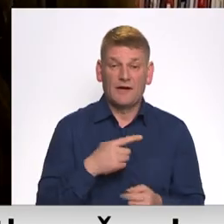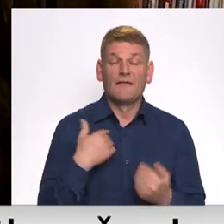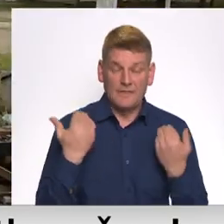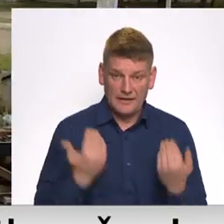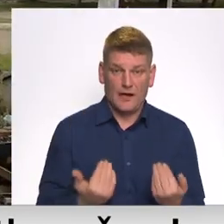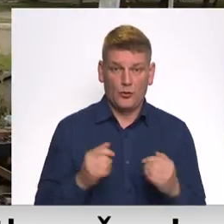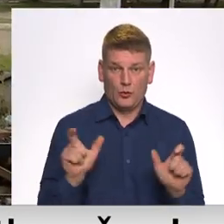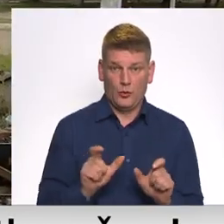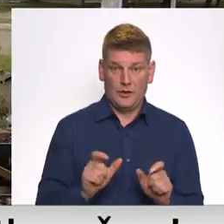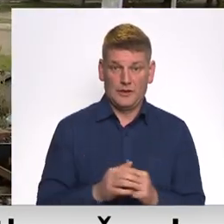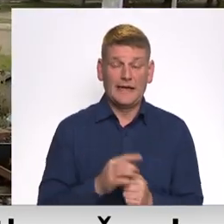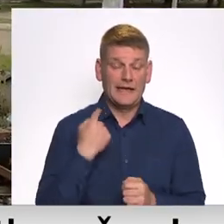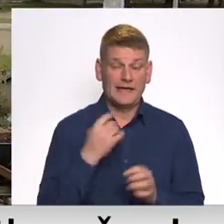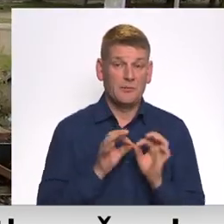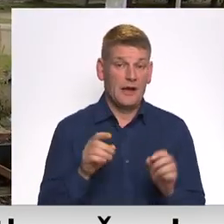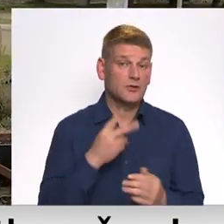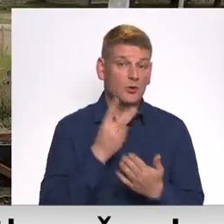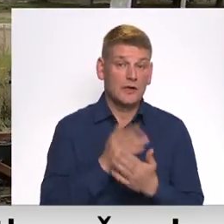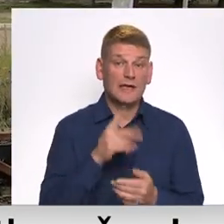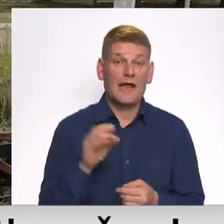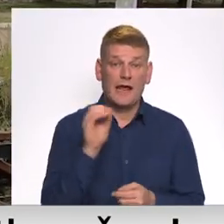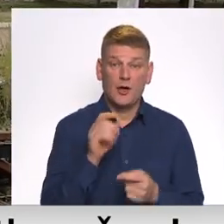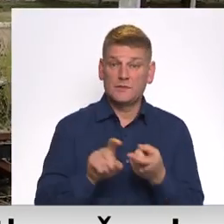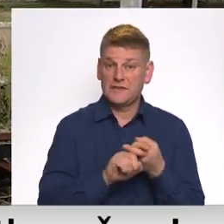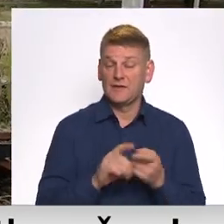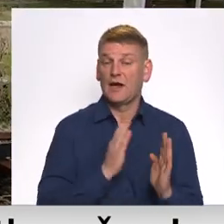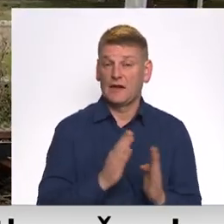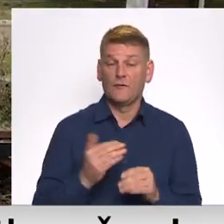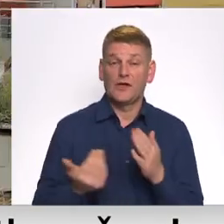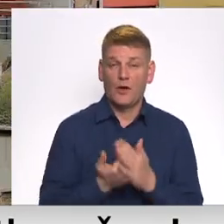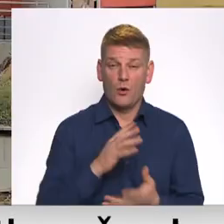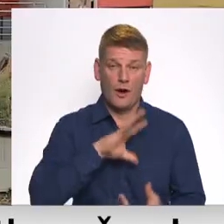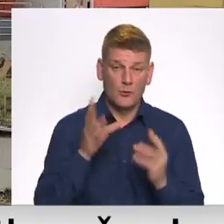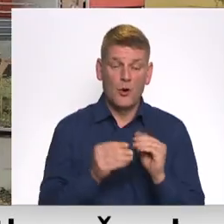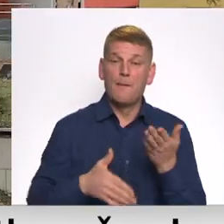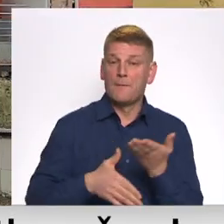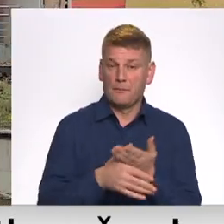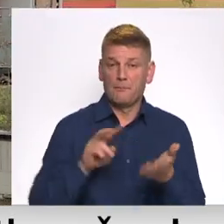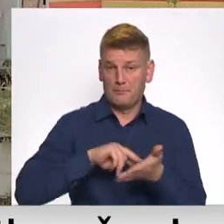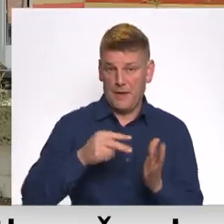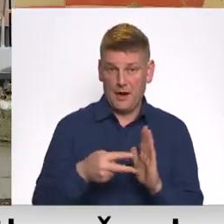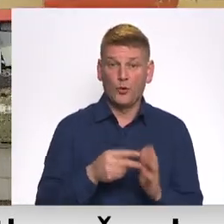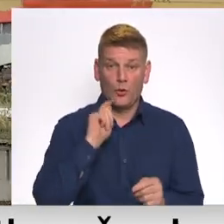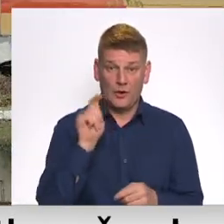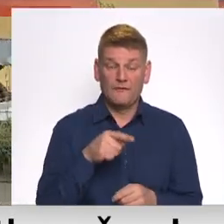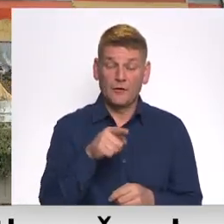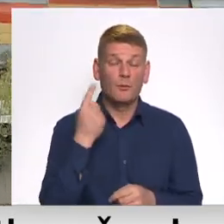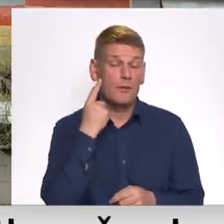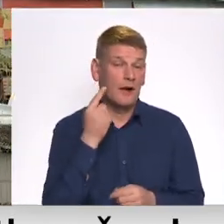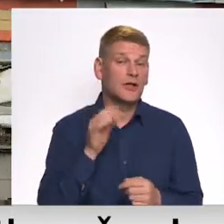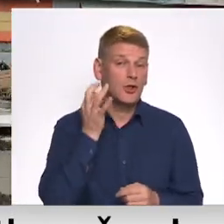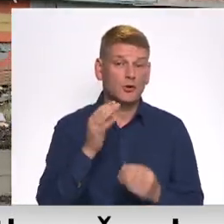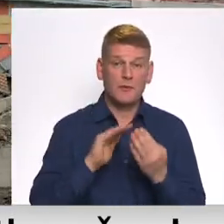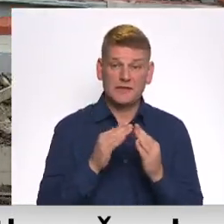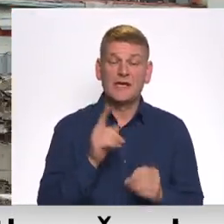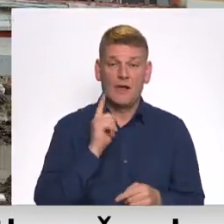tagad. Rīgas mērs arī norādīja, ka Eiropas Savienība gatavo jaunu, apjomīgu palīdzības plānu Ukrainai. Viņa prāta tieši pilsētām